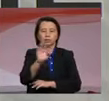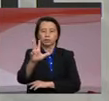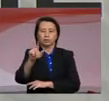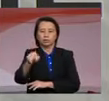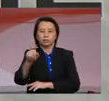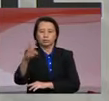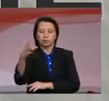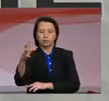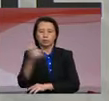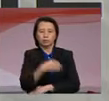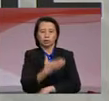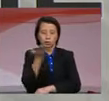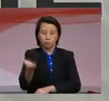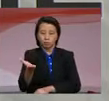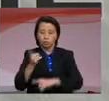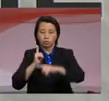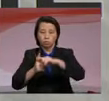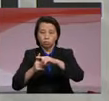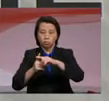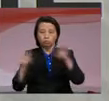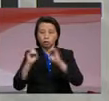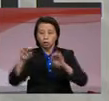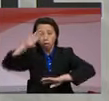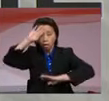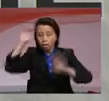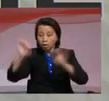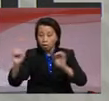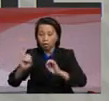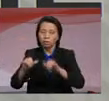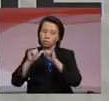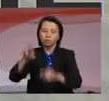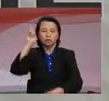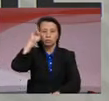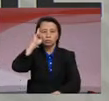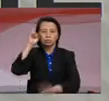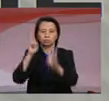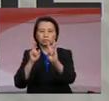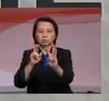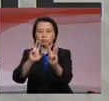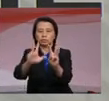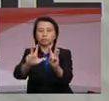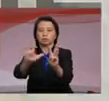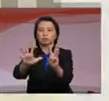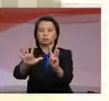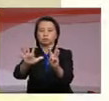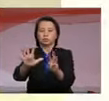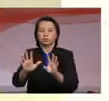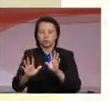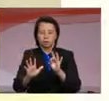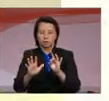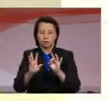13.4%, dan mereka yang positif dan tidak bergejala kekal 635 kes, iaitu